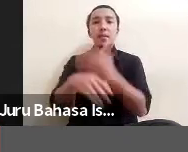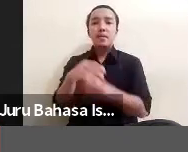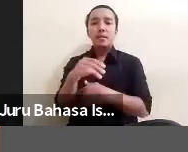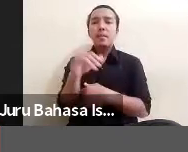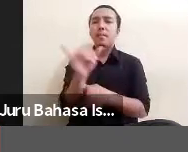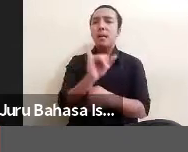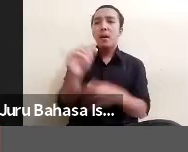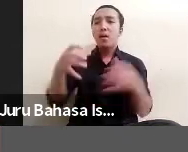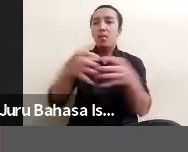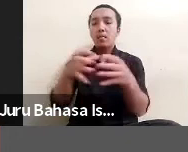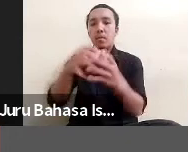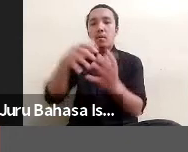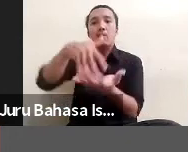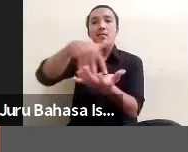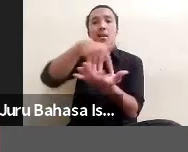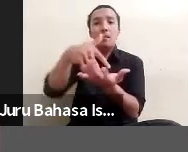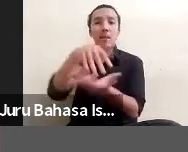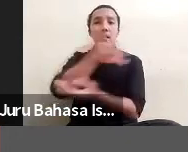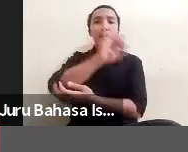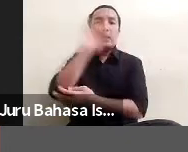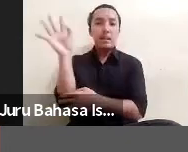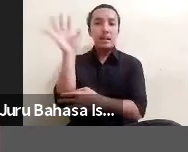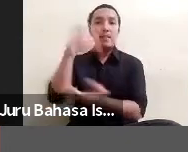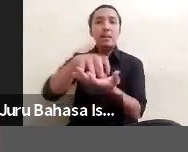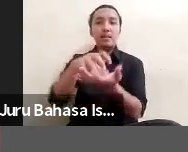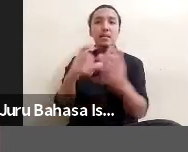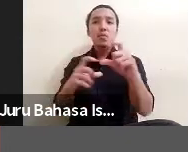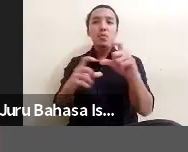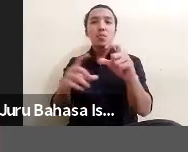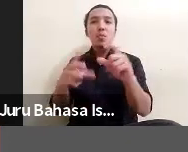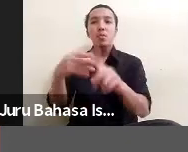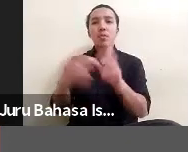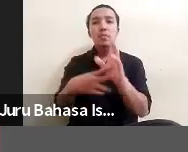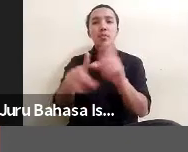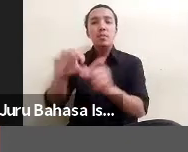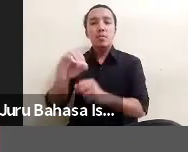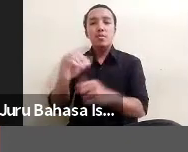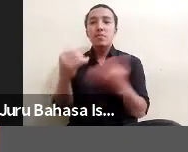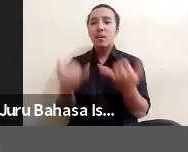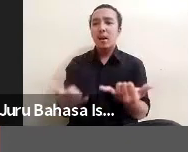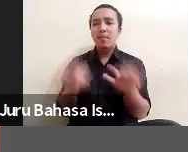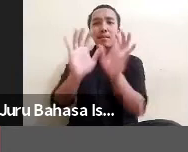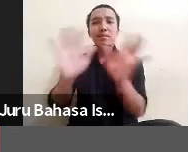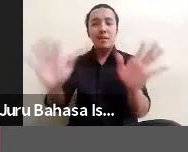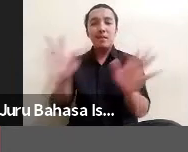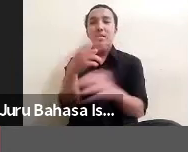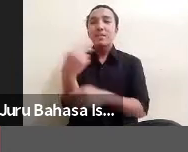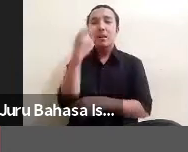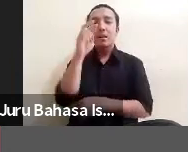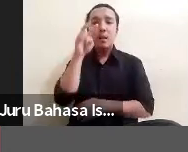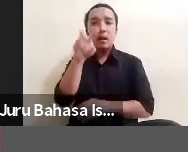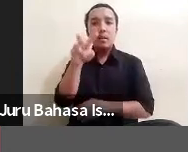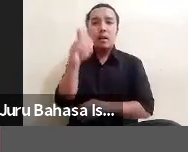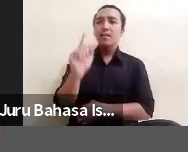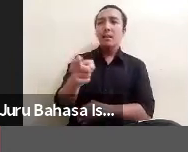Bondo sekarang sudah mulai banyak bisa kita lihat adanya